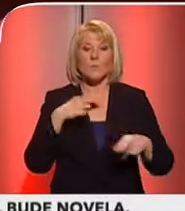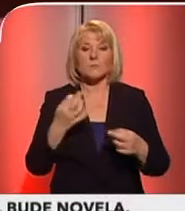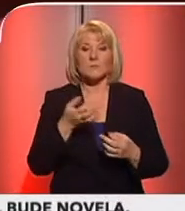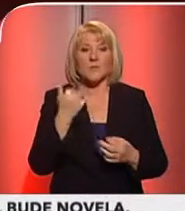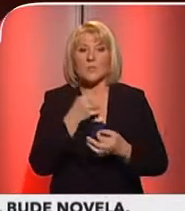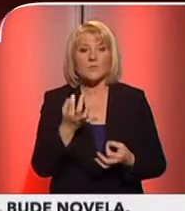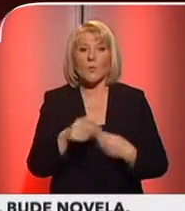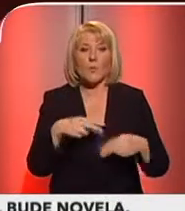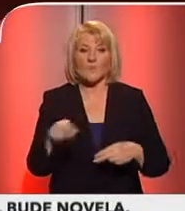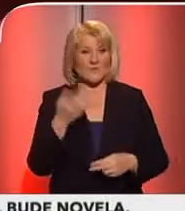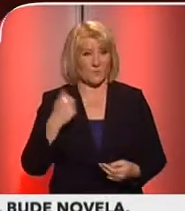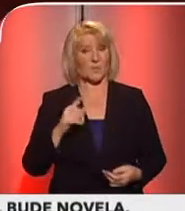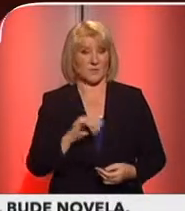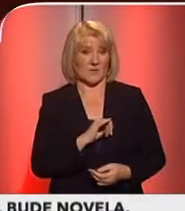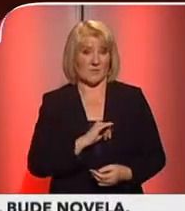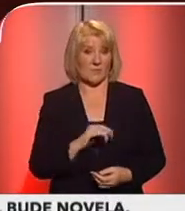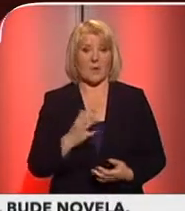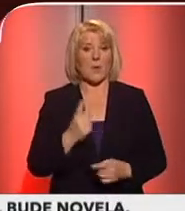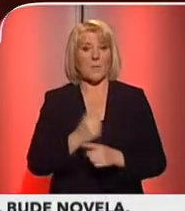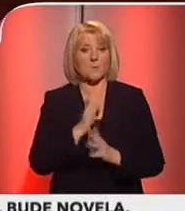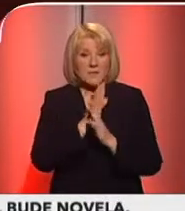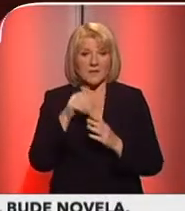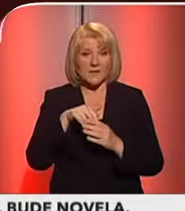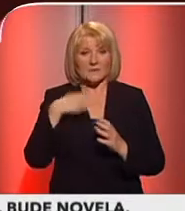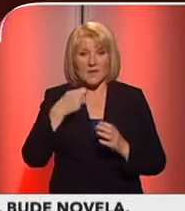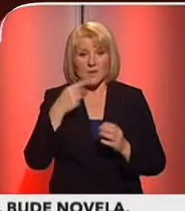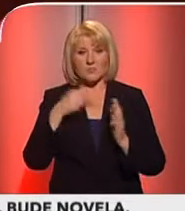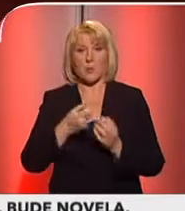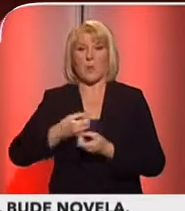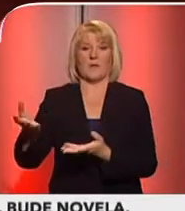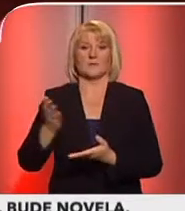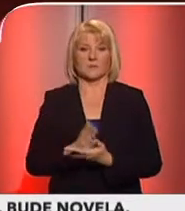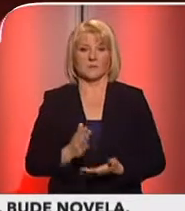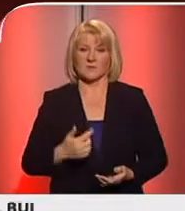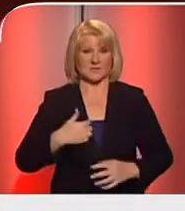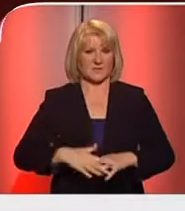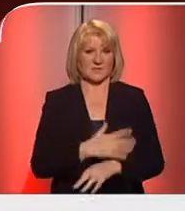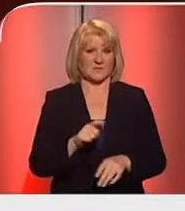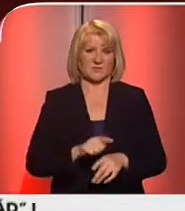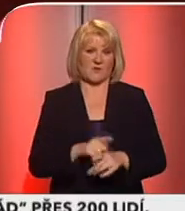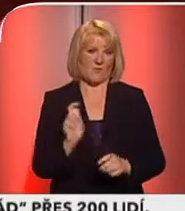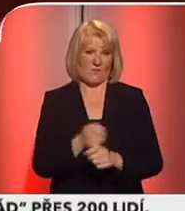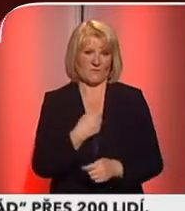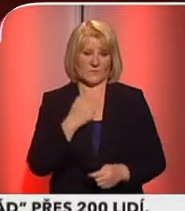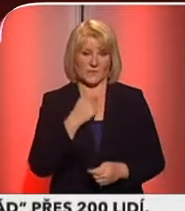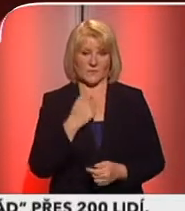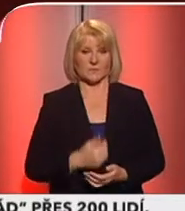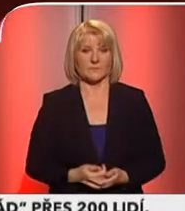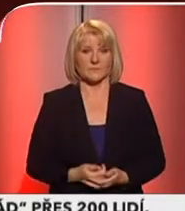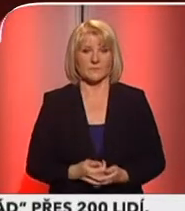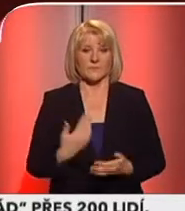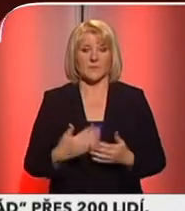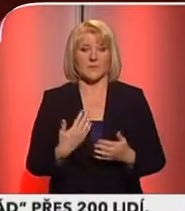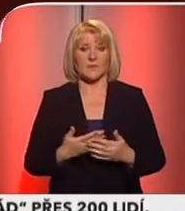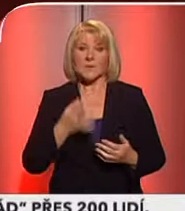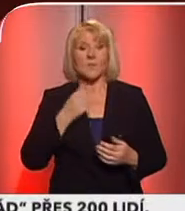baví. To by bylo zajímavé, a ne to natočit z křoví a prostě, a to, mně to připadá trošičku podlé a nízké. Jo. Ne, já nemluvím možná veřejné,